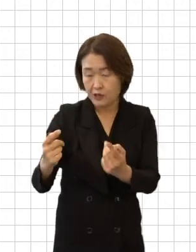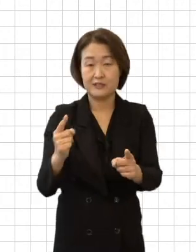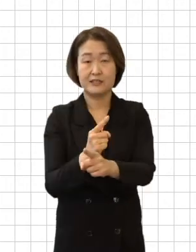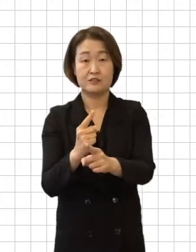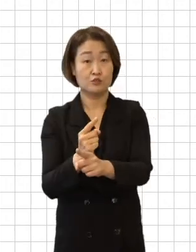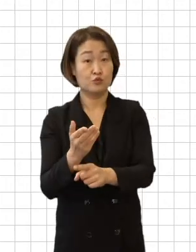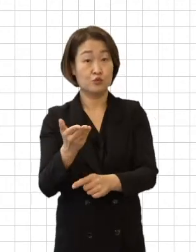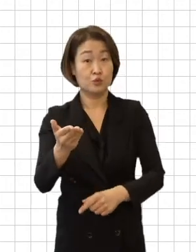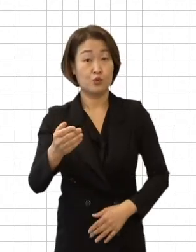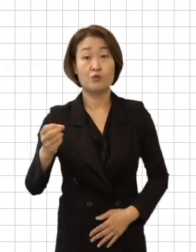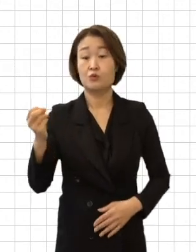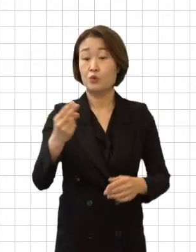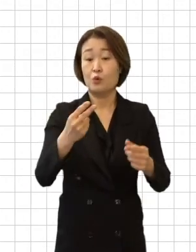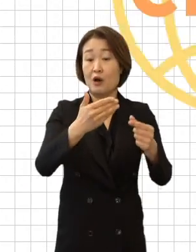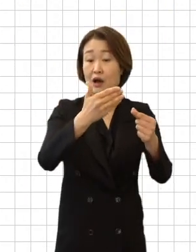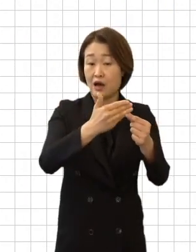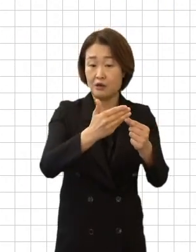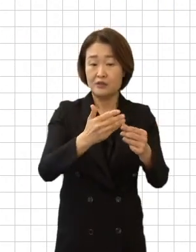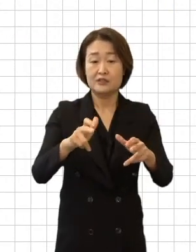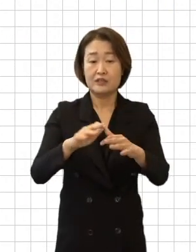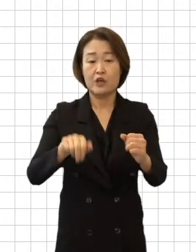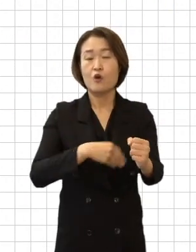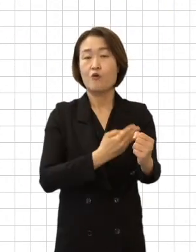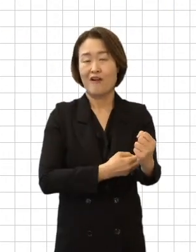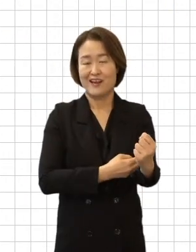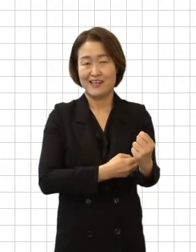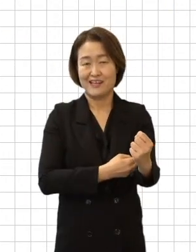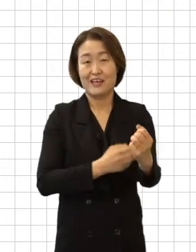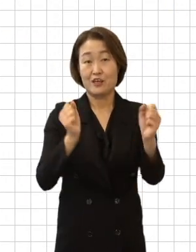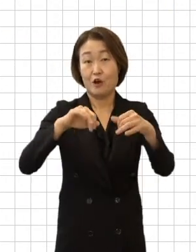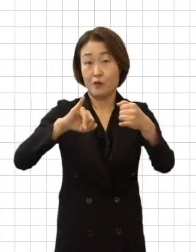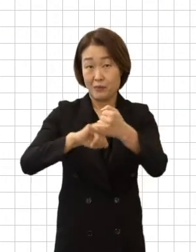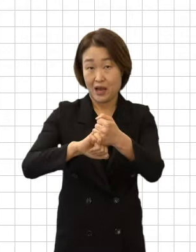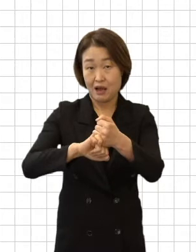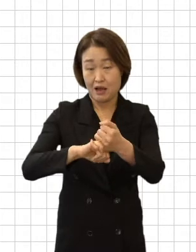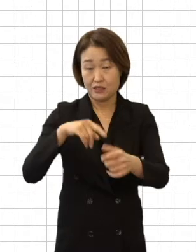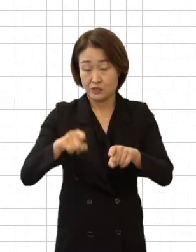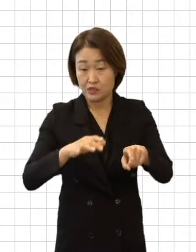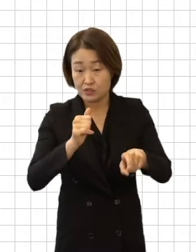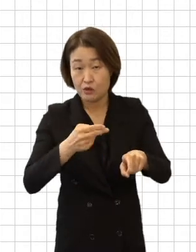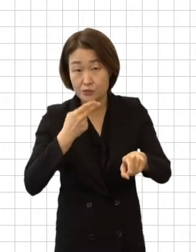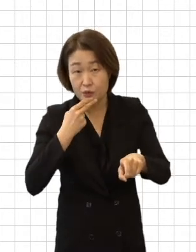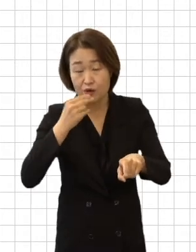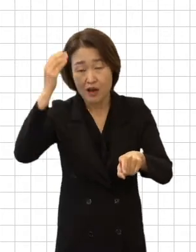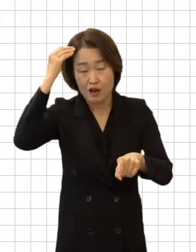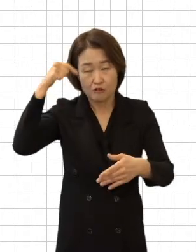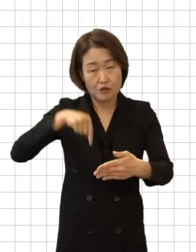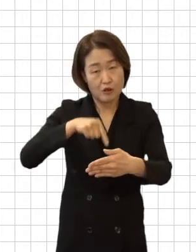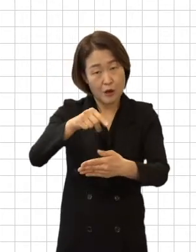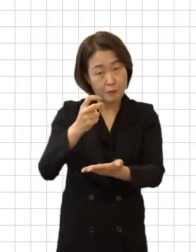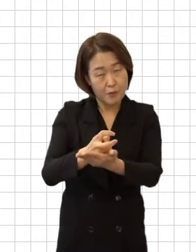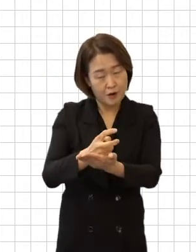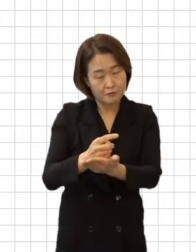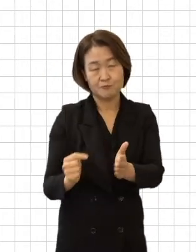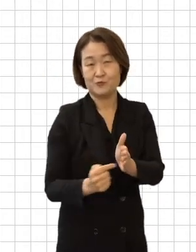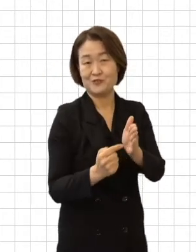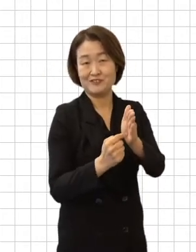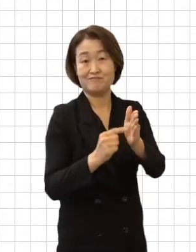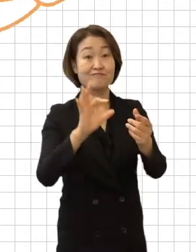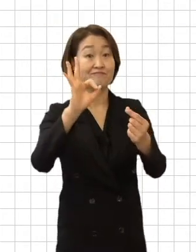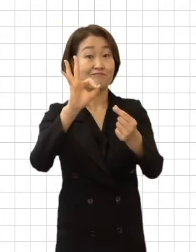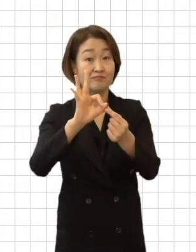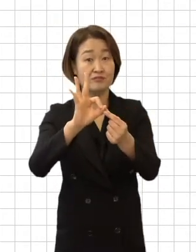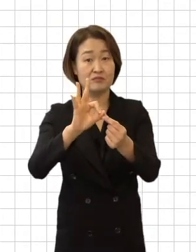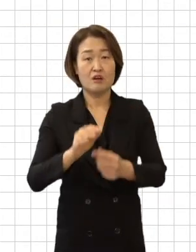비교 가능성 개선. 아홉, 장애인 권리 협약 비준 및 협약과 국내법의 조화 촉진.